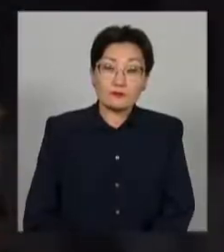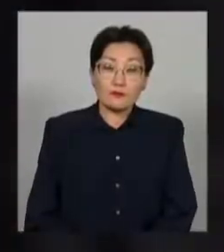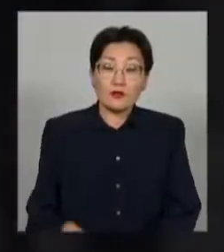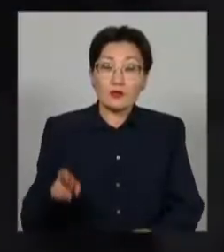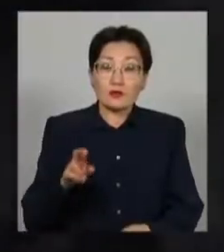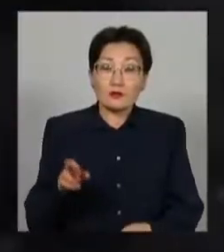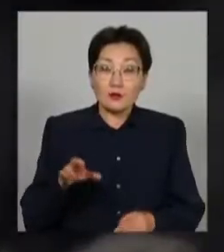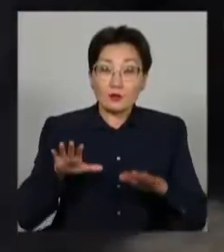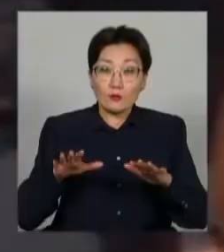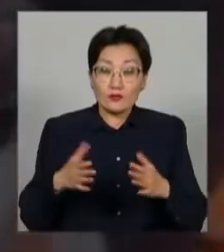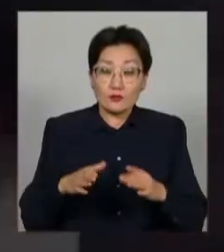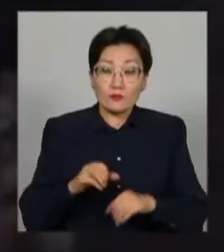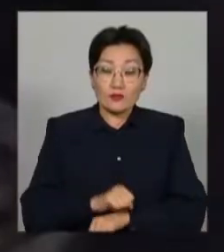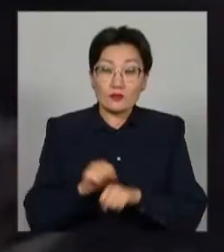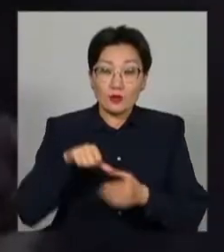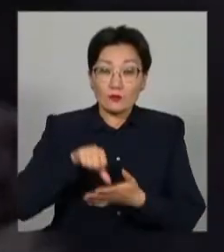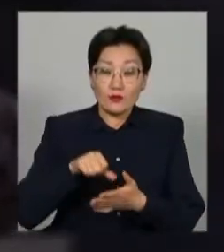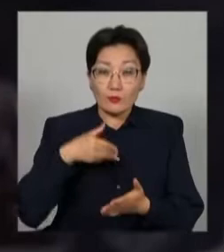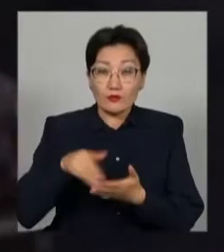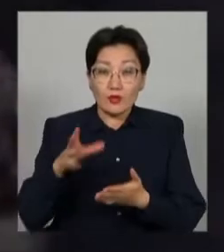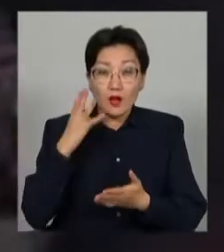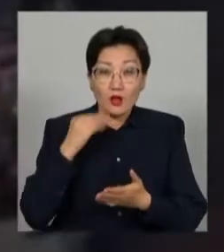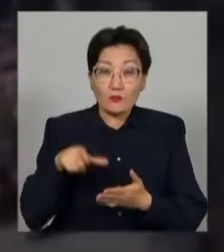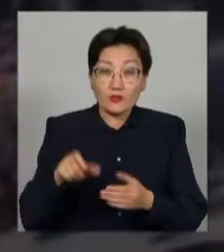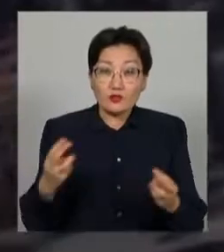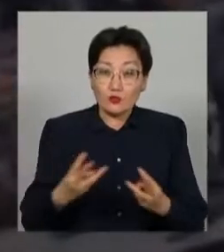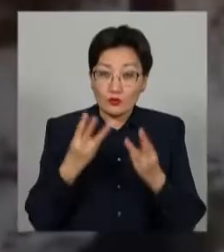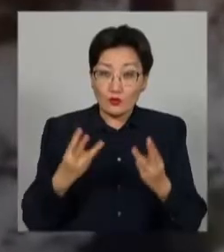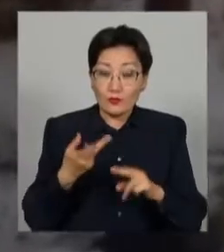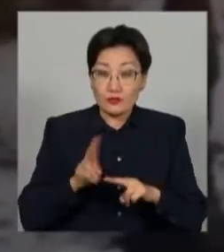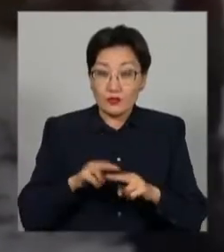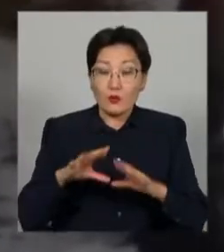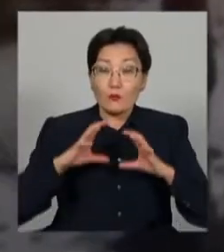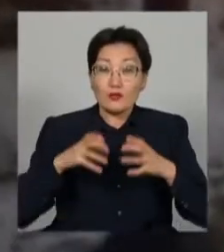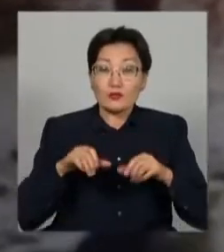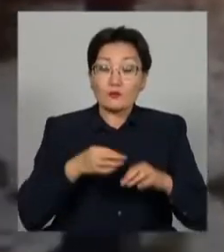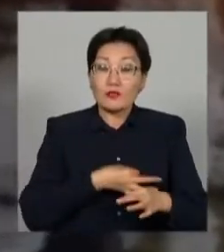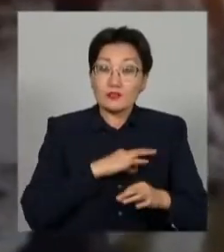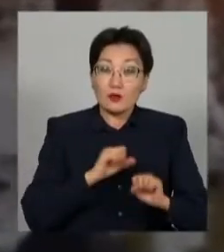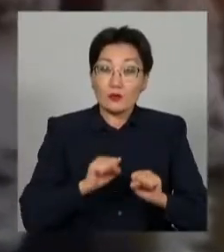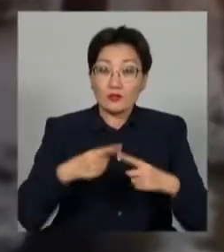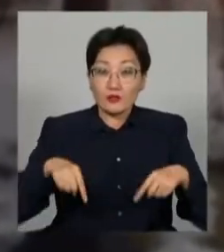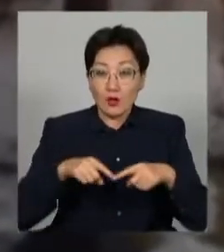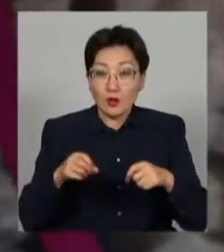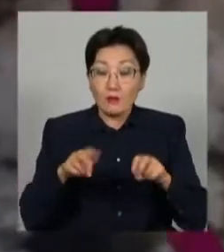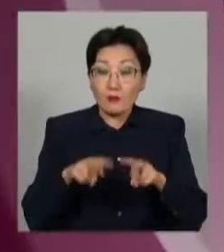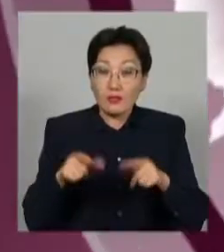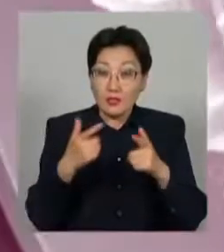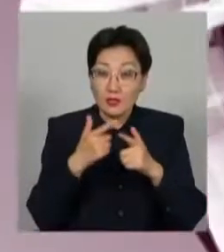Қаңтар оқиғасы кезінде шеруге қосылудан бас тартқан алматылықты өртеп жіберген, бұл туралы халықаралық заңгерлер компаниясының мамандары